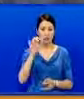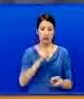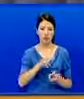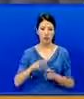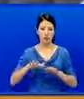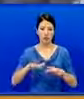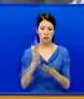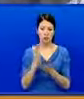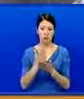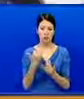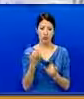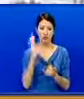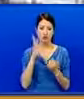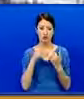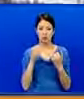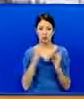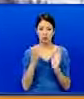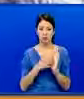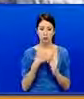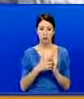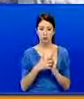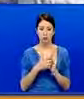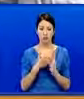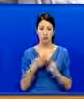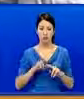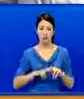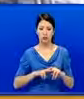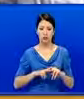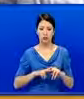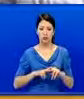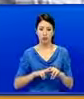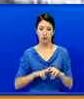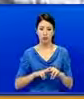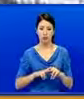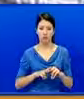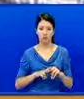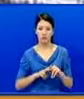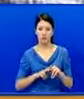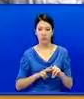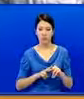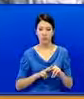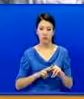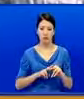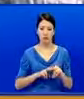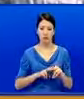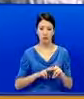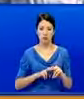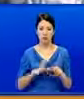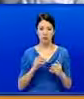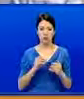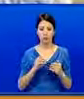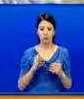қалдым. Енді мына халық білесіз бе? Ол енді ол тірлікпен малмен де күн көріп жатқандар бар. Етін қабылдайтын пункт бар, көріңіз.